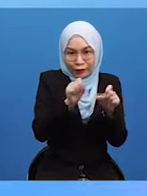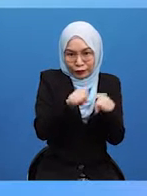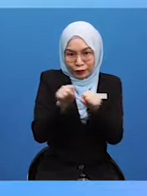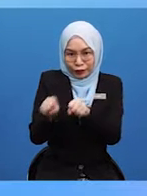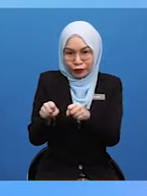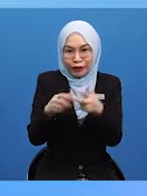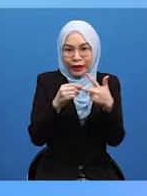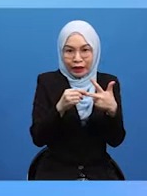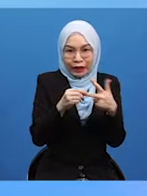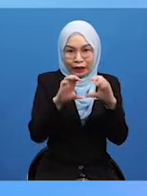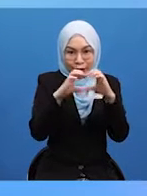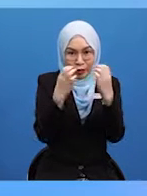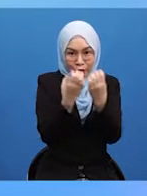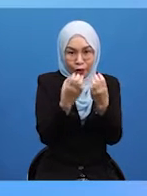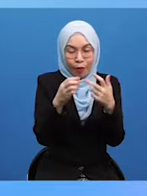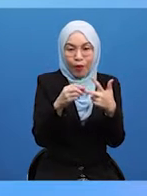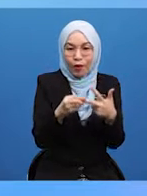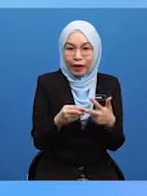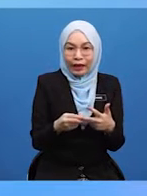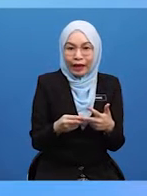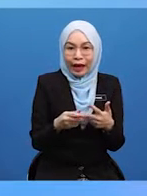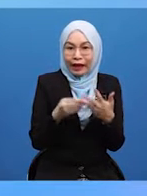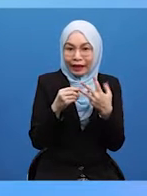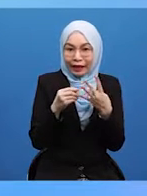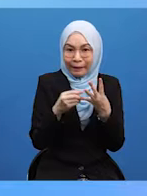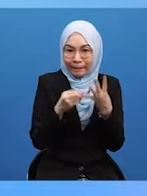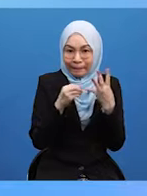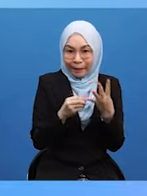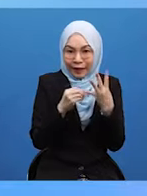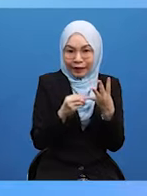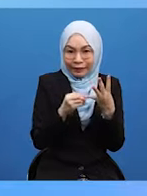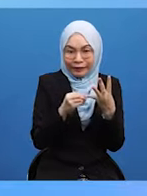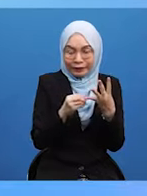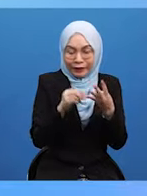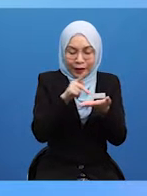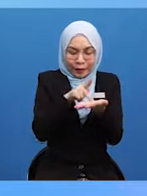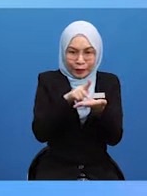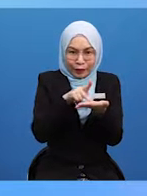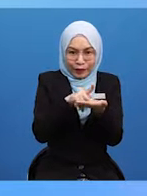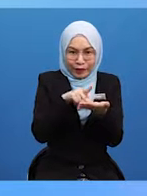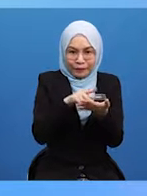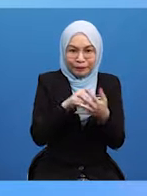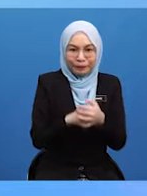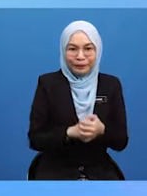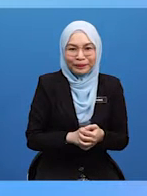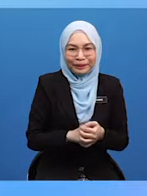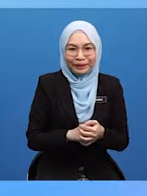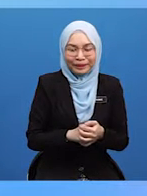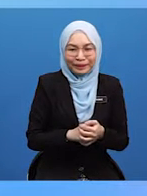ketiga, pola pertempatan berkelompok. Yang keempat, pola pertempatan